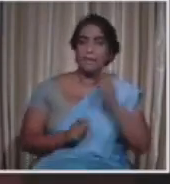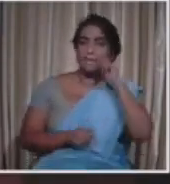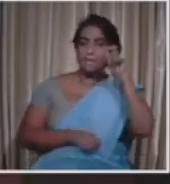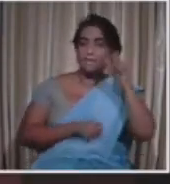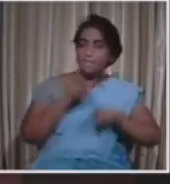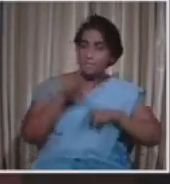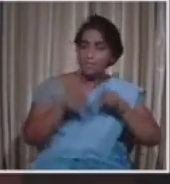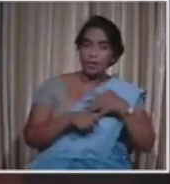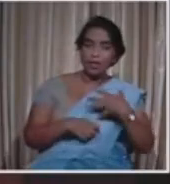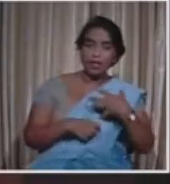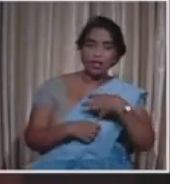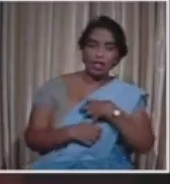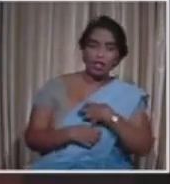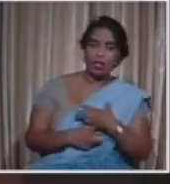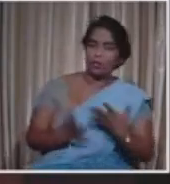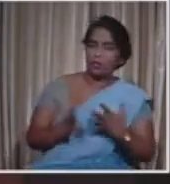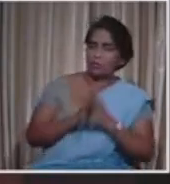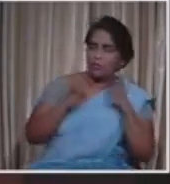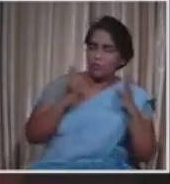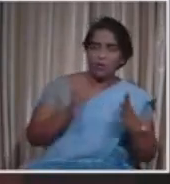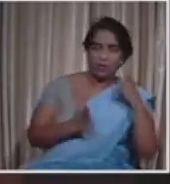මිනිසුන්ට මේ දුක උහුලා ගන්න බෑ